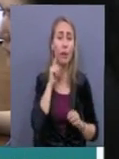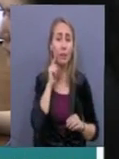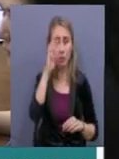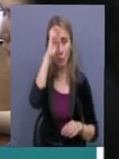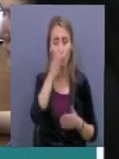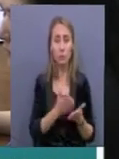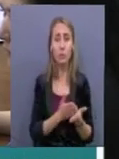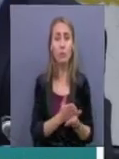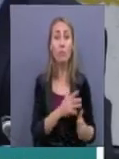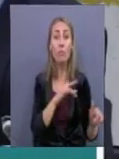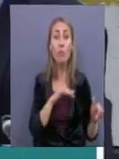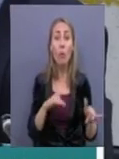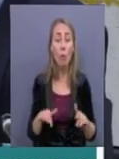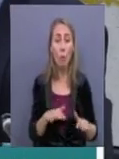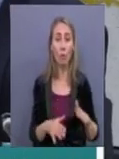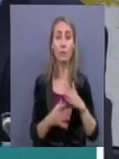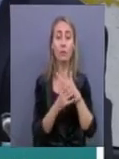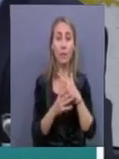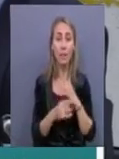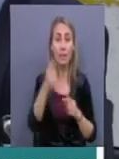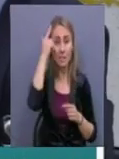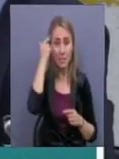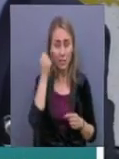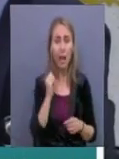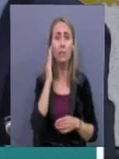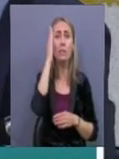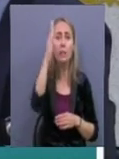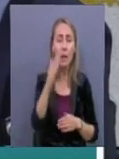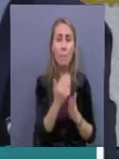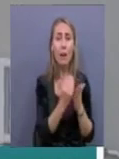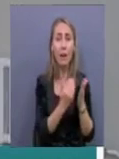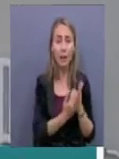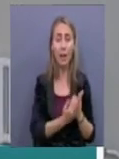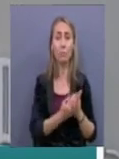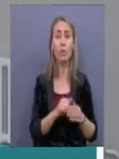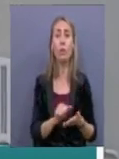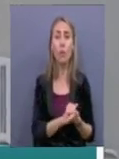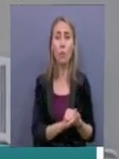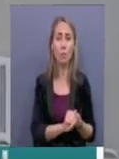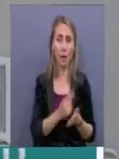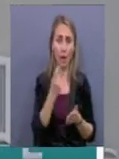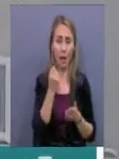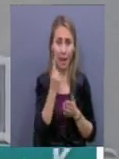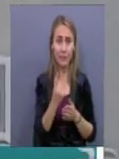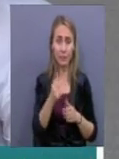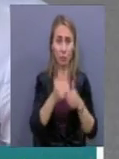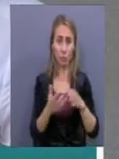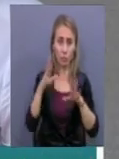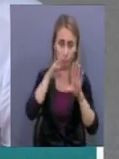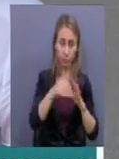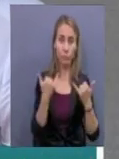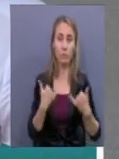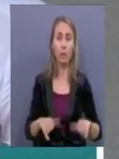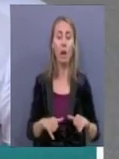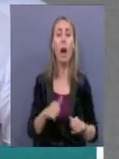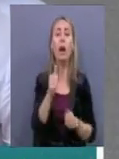11 үміткер аймақтық комиссия мүшелерінің алдында дербес жоба жұмыстарын қорғап, жеке зерттеу жұмыстарын таныстырды. Басты шарт қатысушы